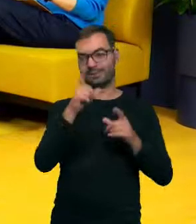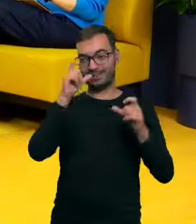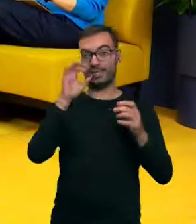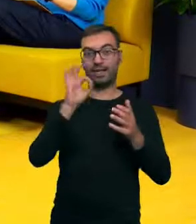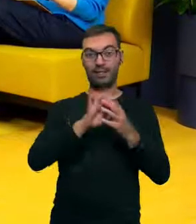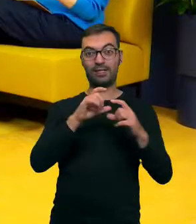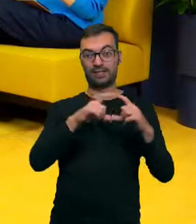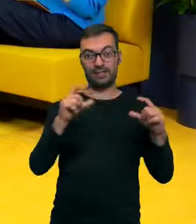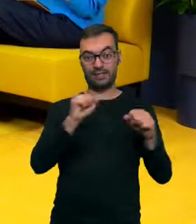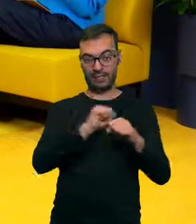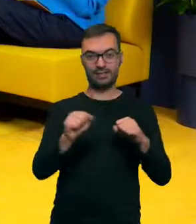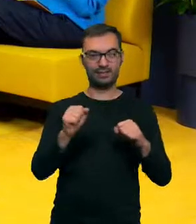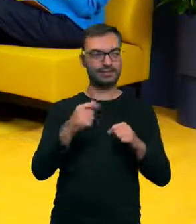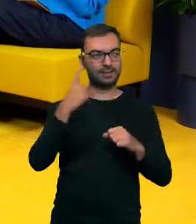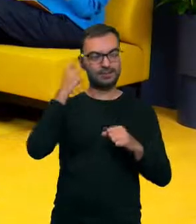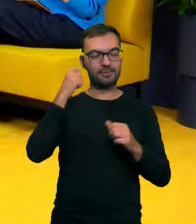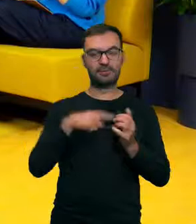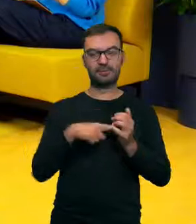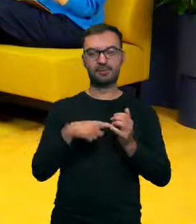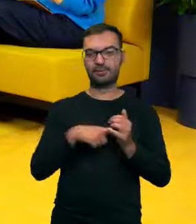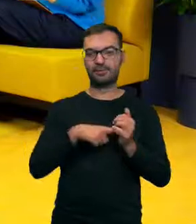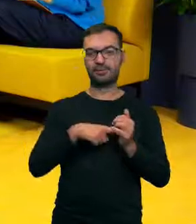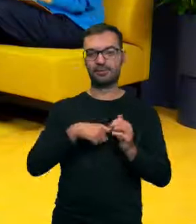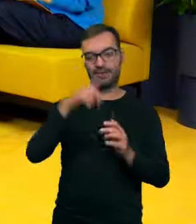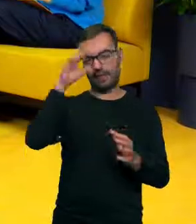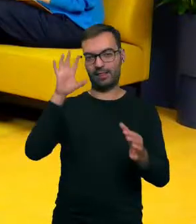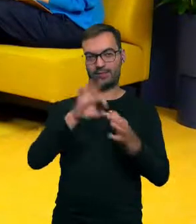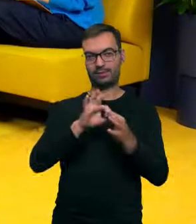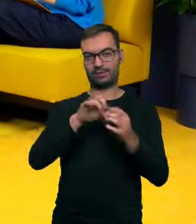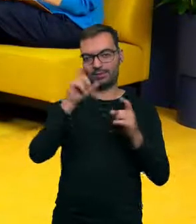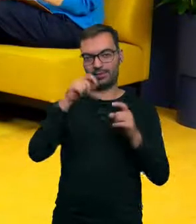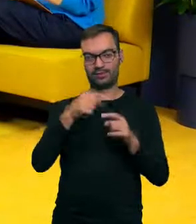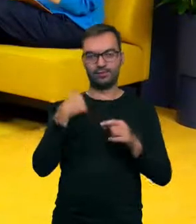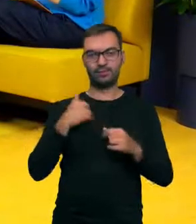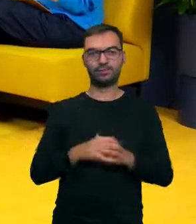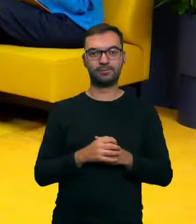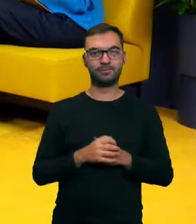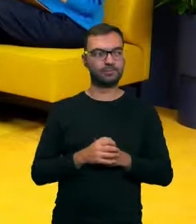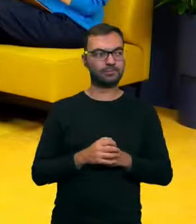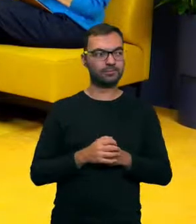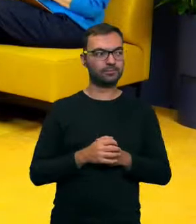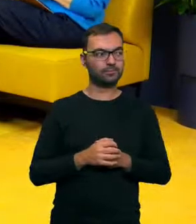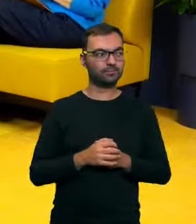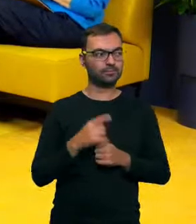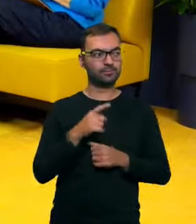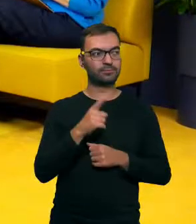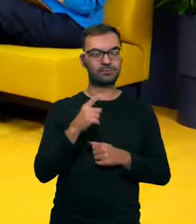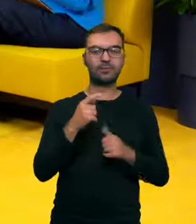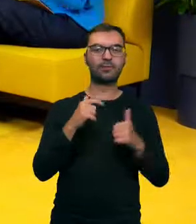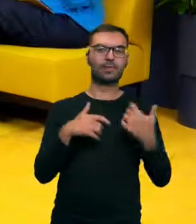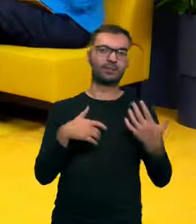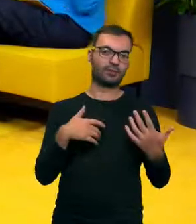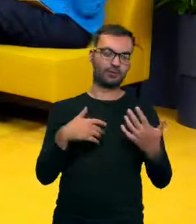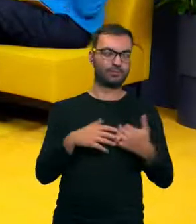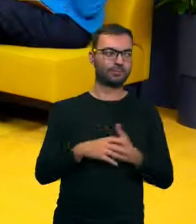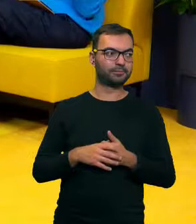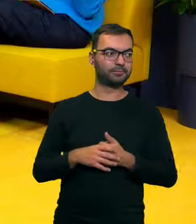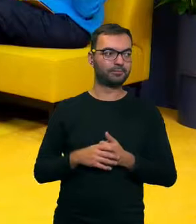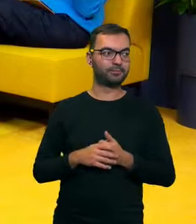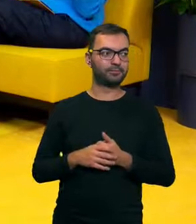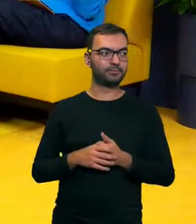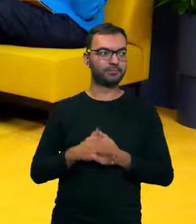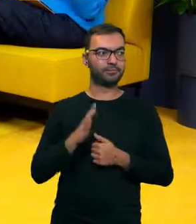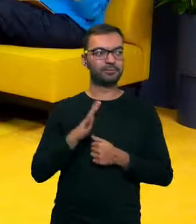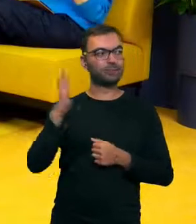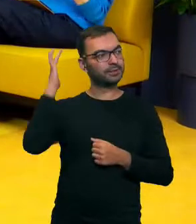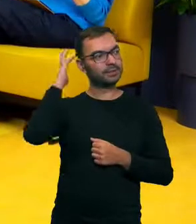zdjęcie funkcjonowało, tak, to pamiętam, że do tego się odwoływaliśmy, do tego. Ale tej fotografii, to jest, ale to jest z jednej strony, to, że